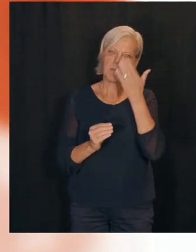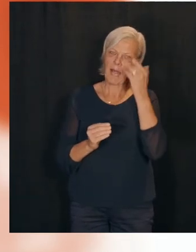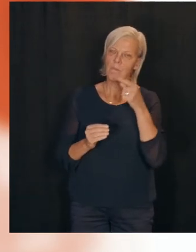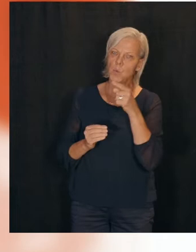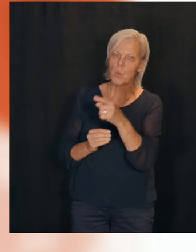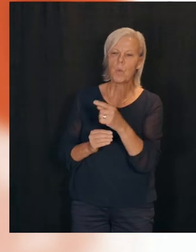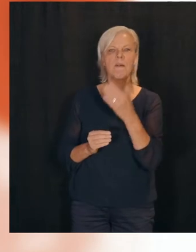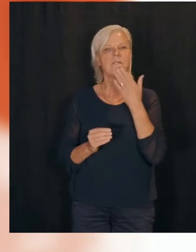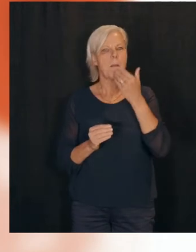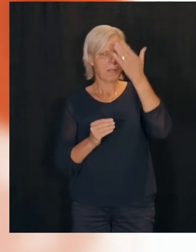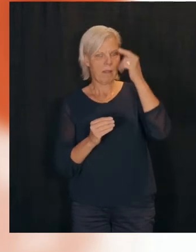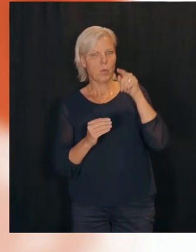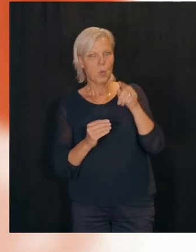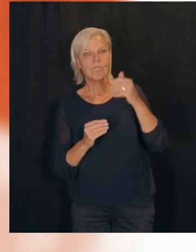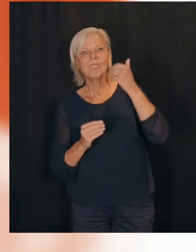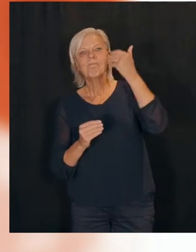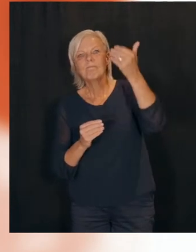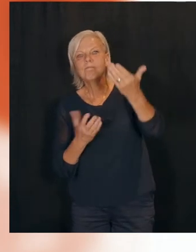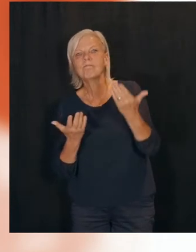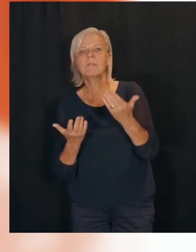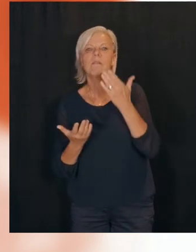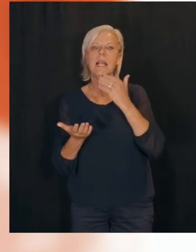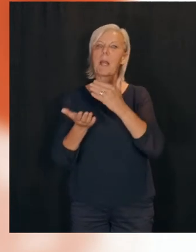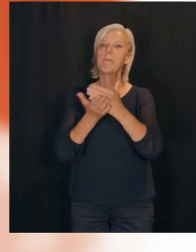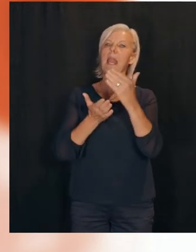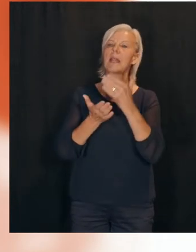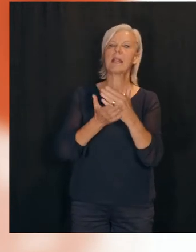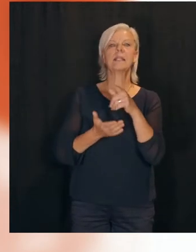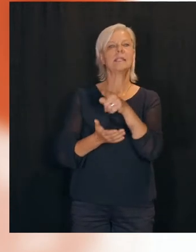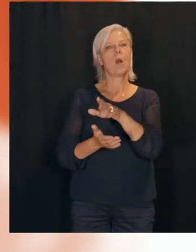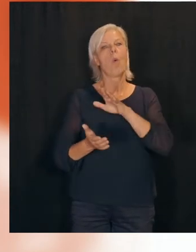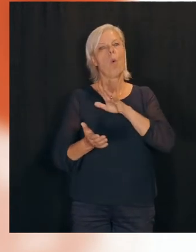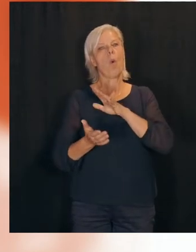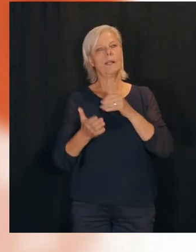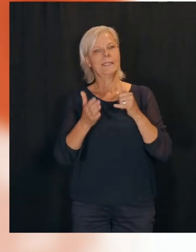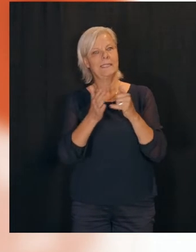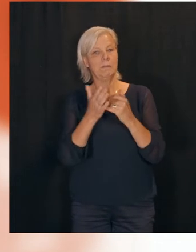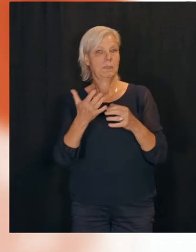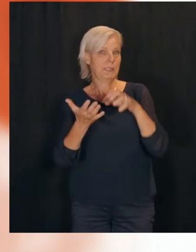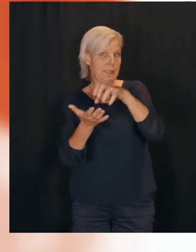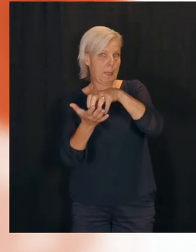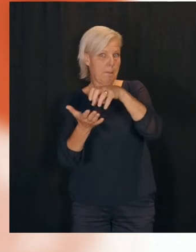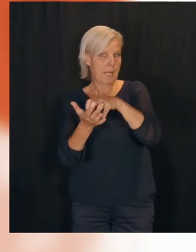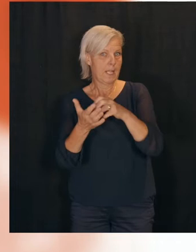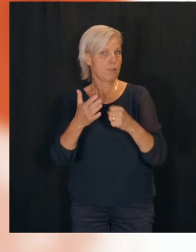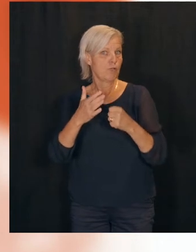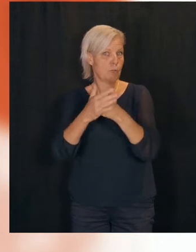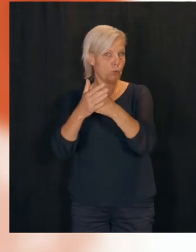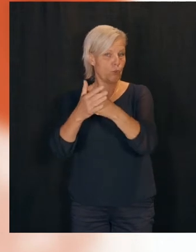Vem kan du bli? Vilka berättelser om dig stöttar samhället? Nästa.